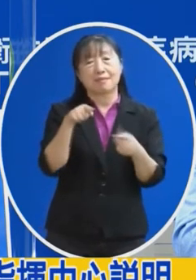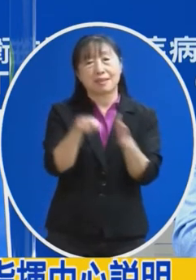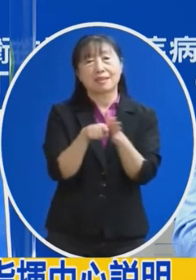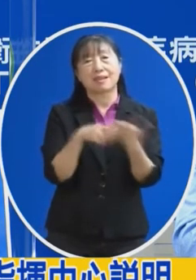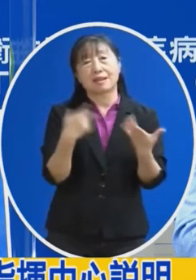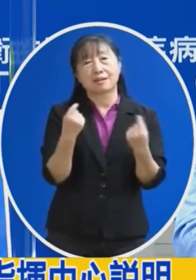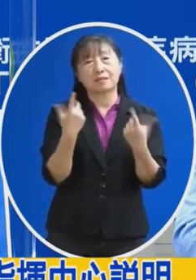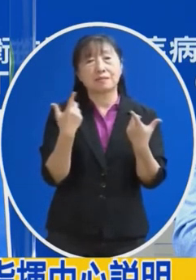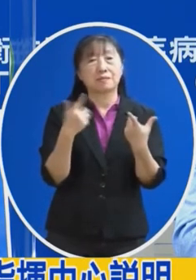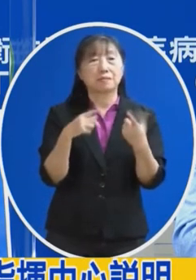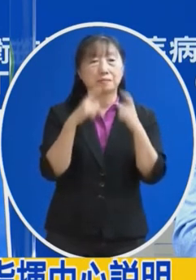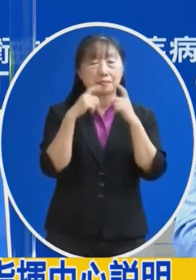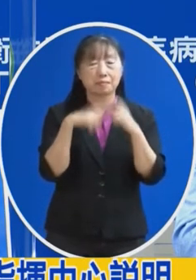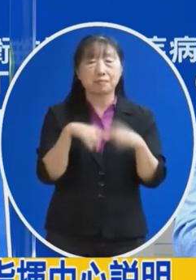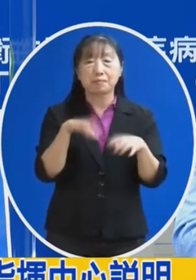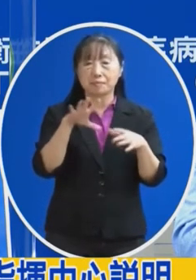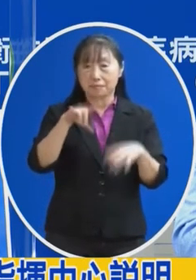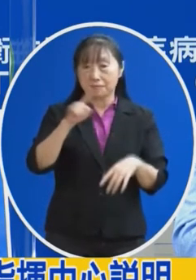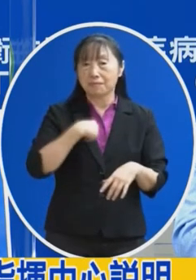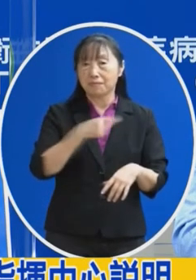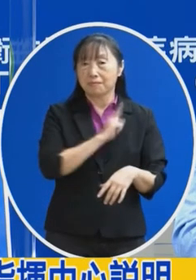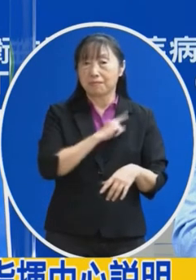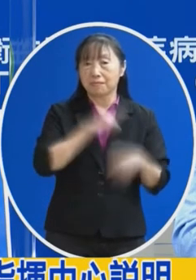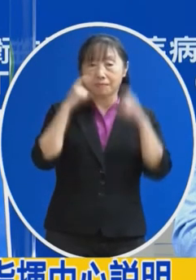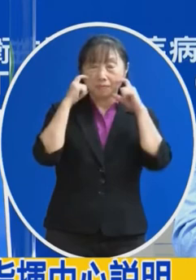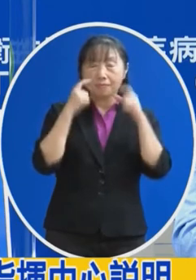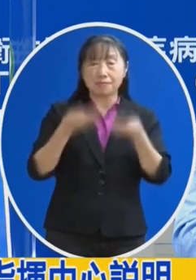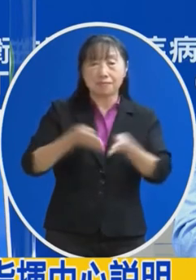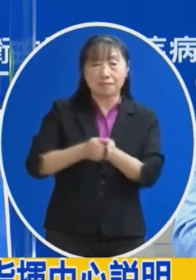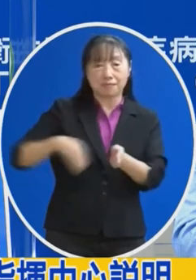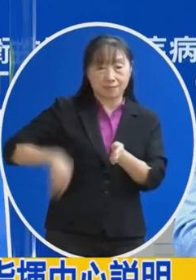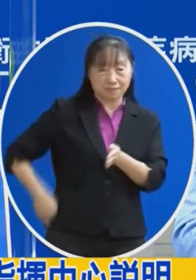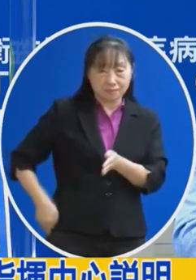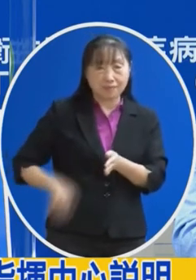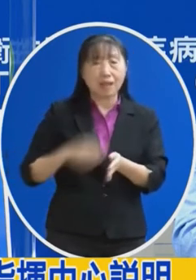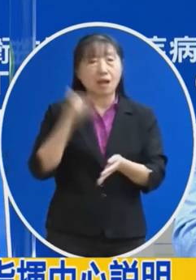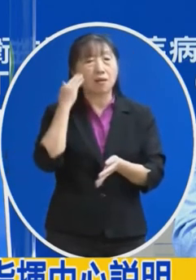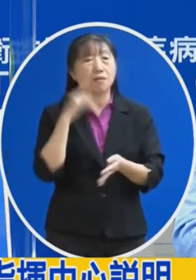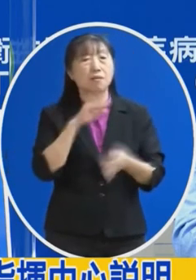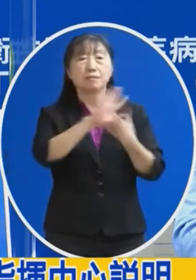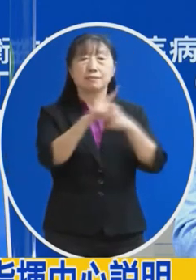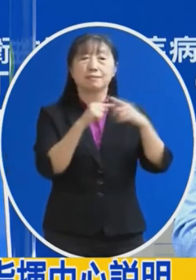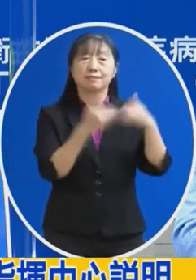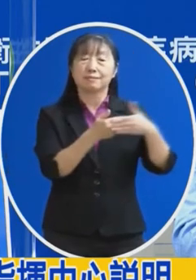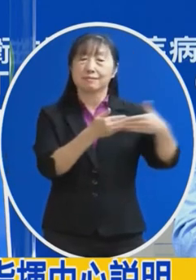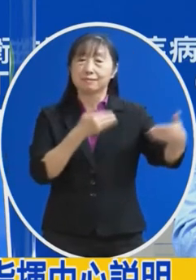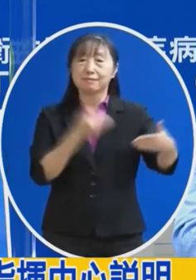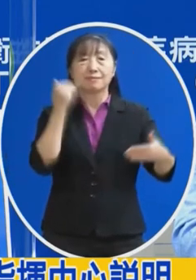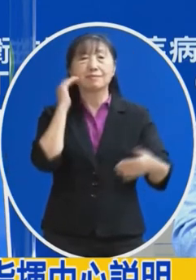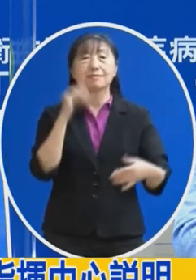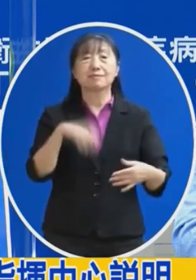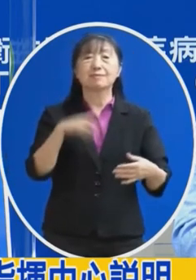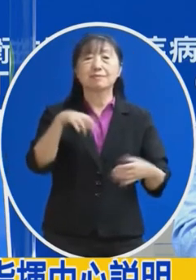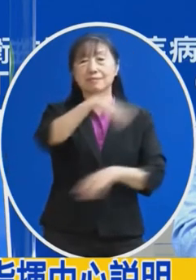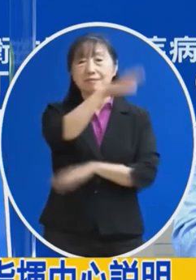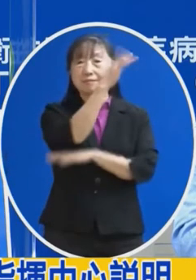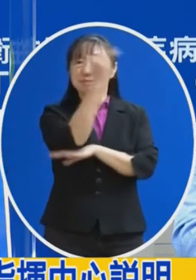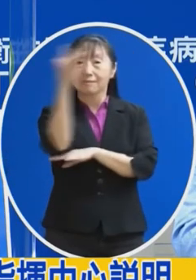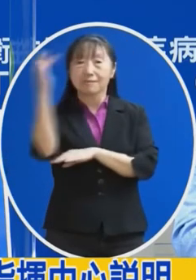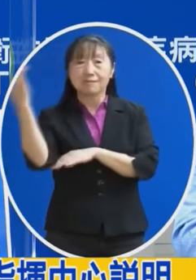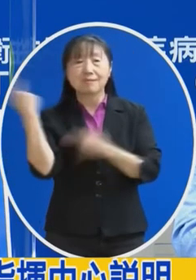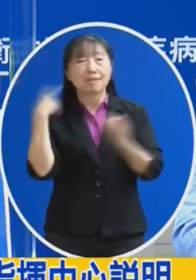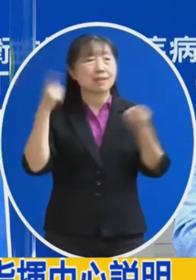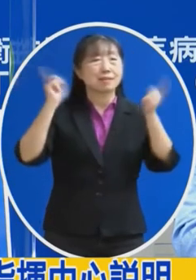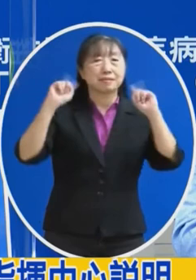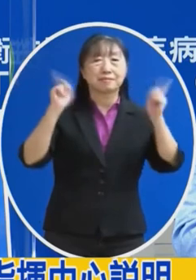罩，那应该随身携带口罩，与他人保持社交距离。那森林里面是含这个森林